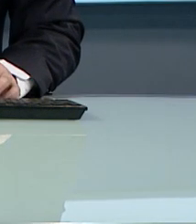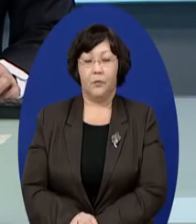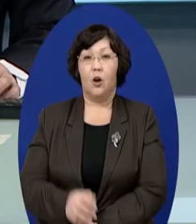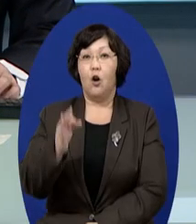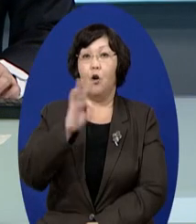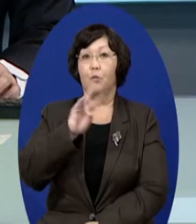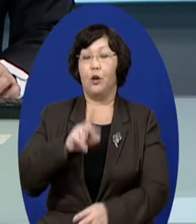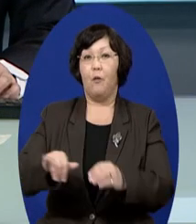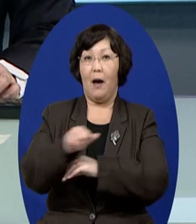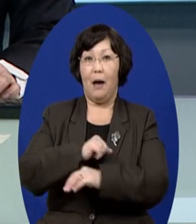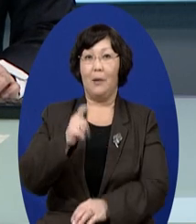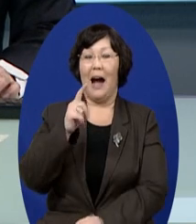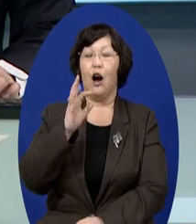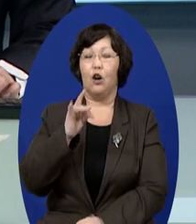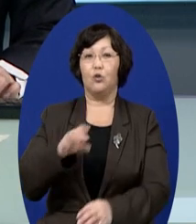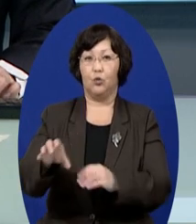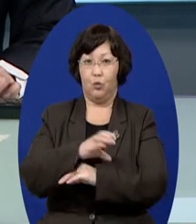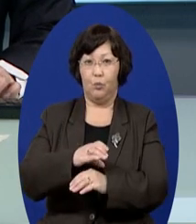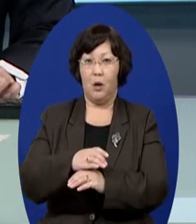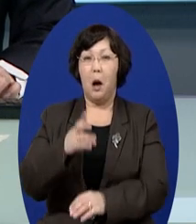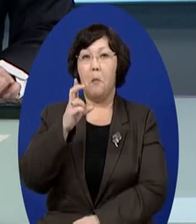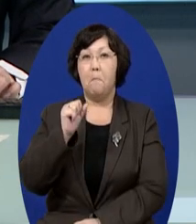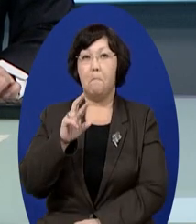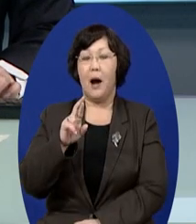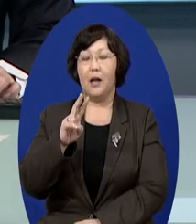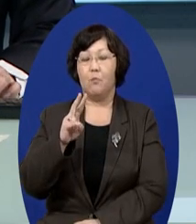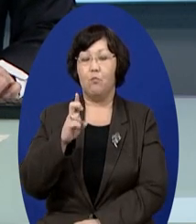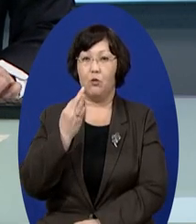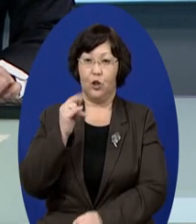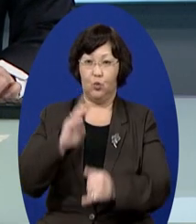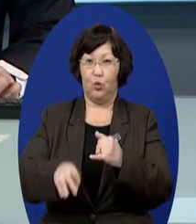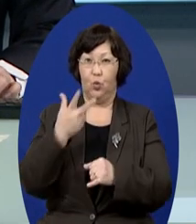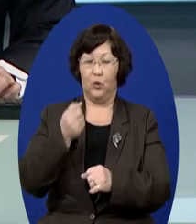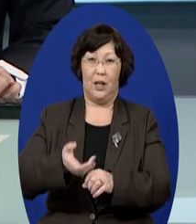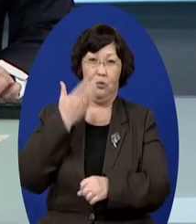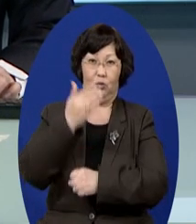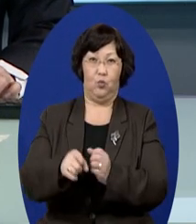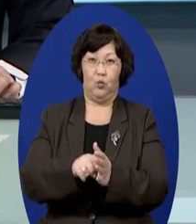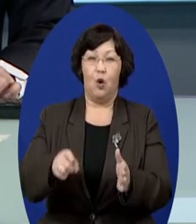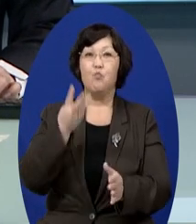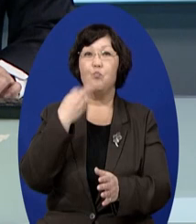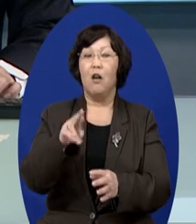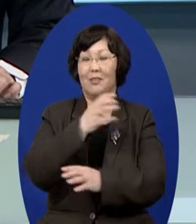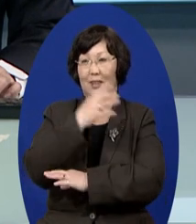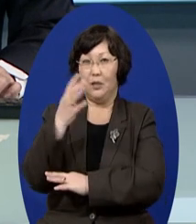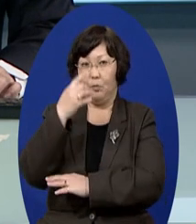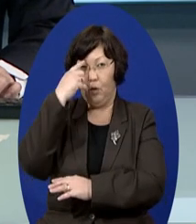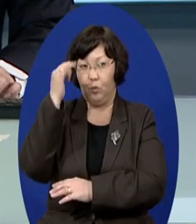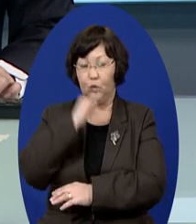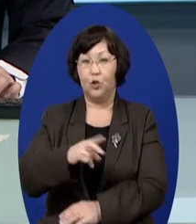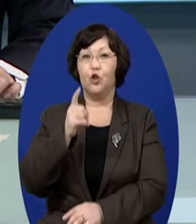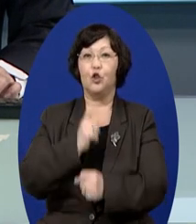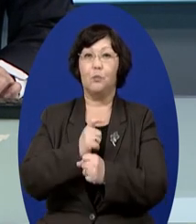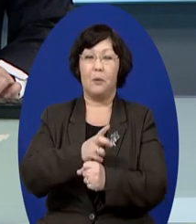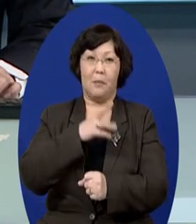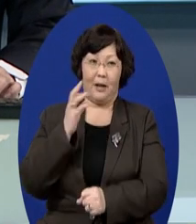Өмнө Гуваймгийн хан хонгор сумын нутаг Баян булагт сүүлийн 30 гаруй жил мод тарж ногоон төгөл бий болгосон Монгол Улсын хөдөлмөрийн баатар Бараадуузыг